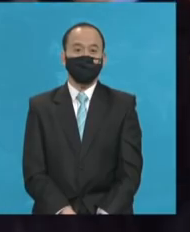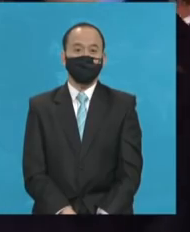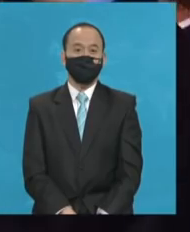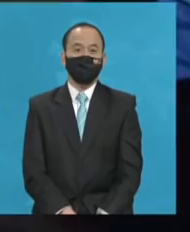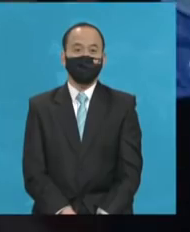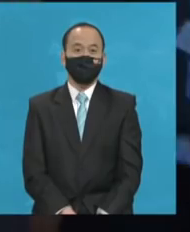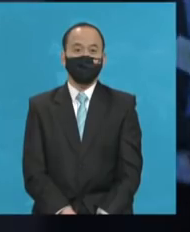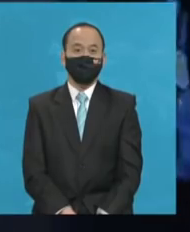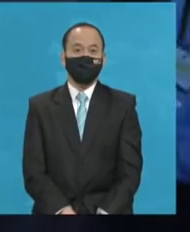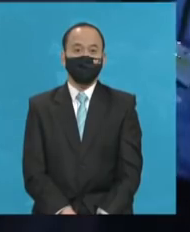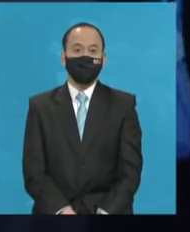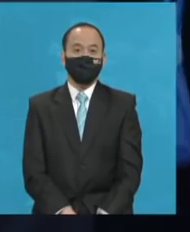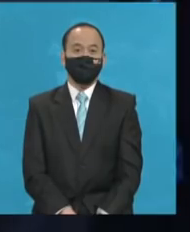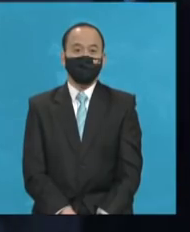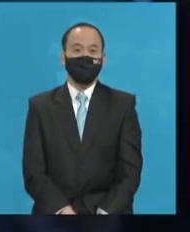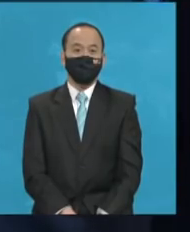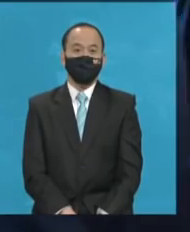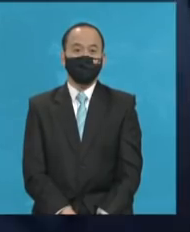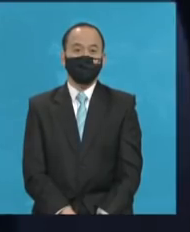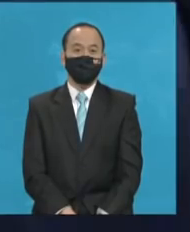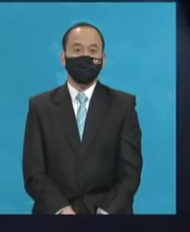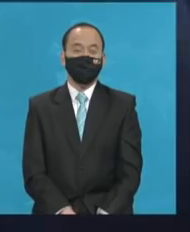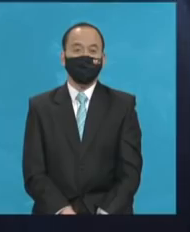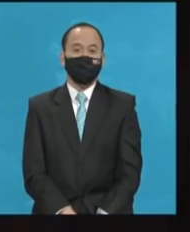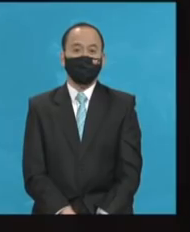hai hai hai hai